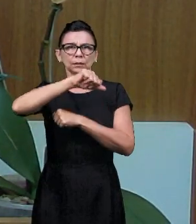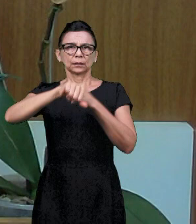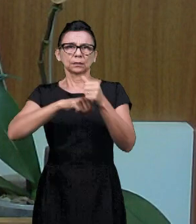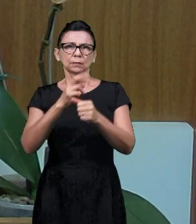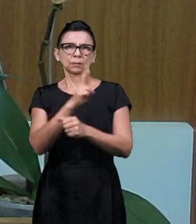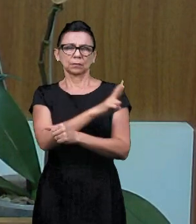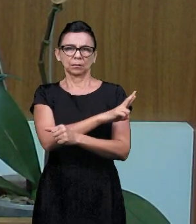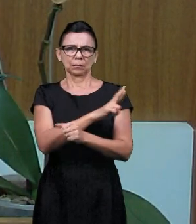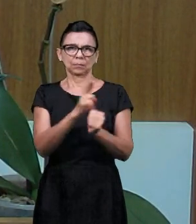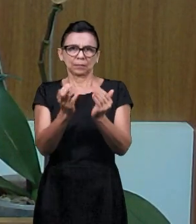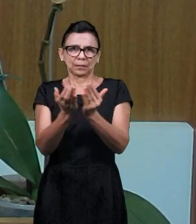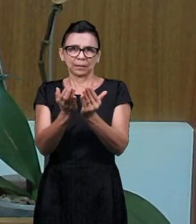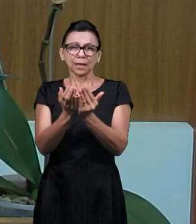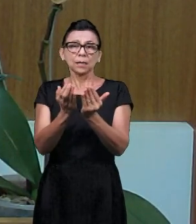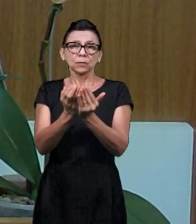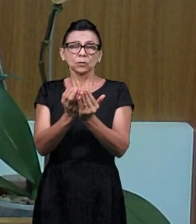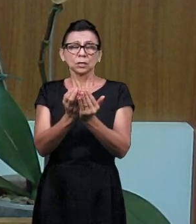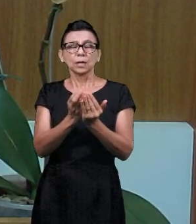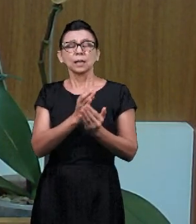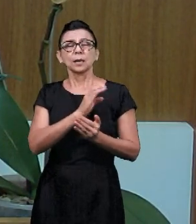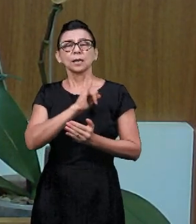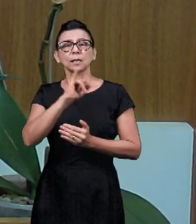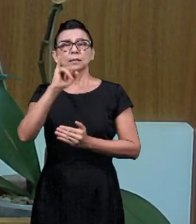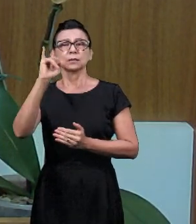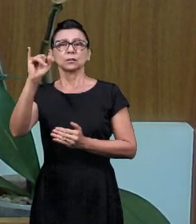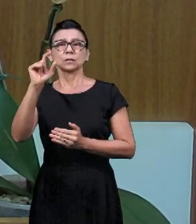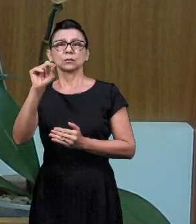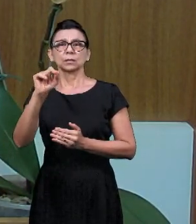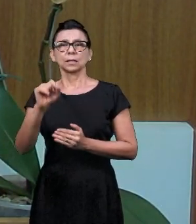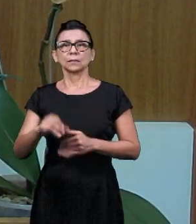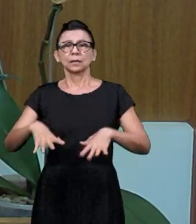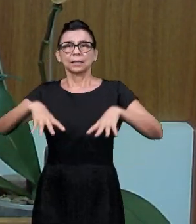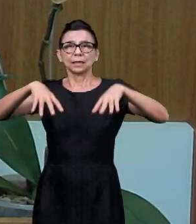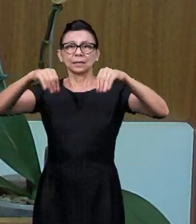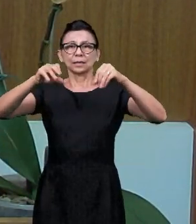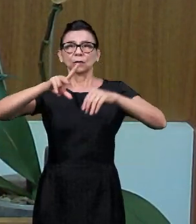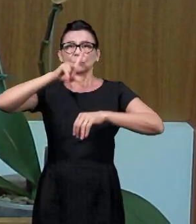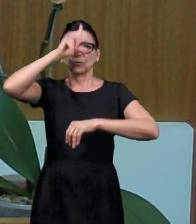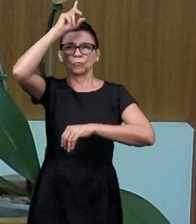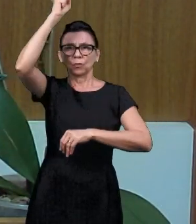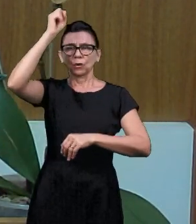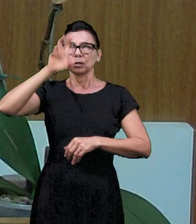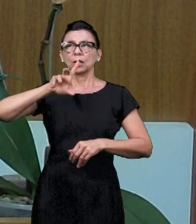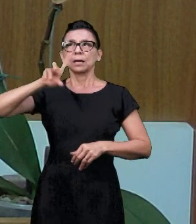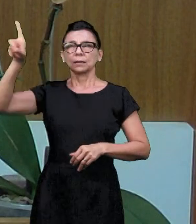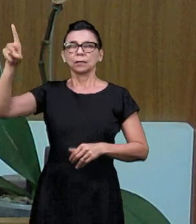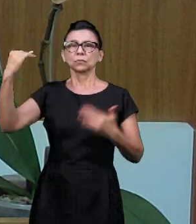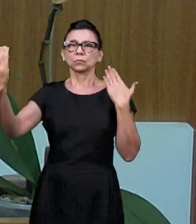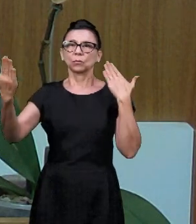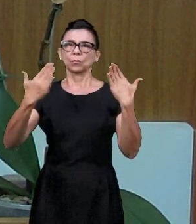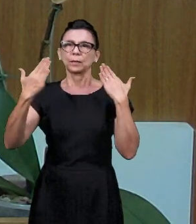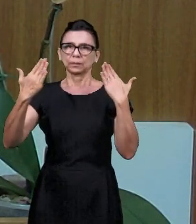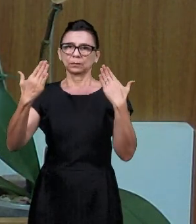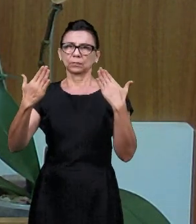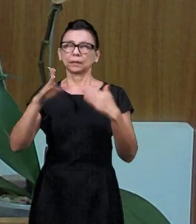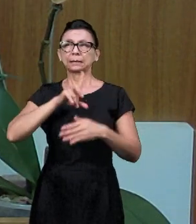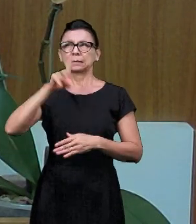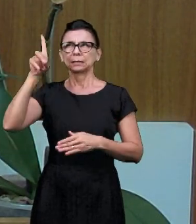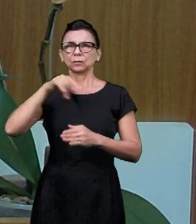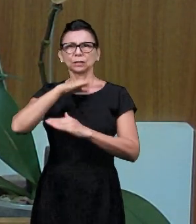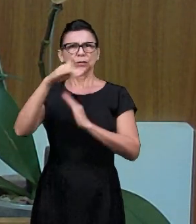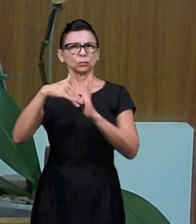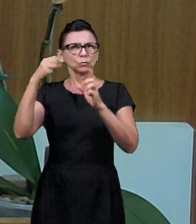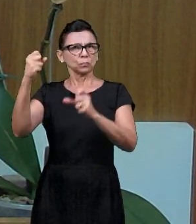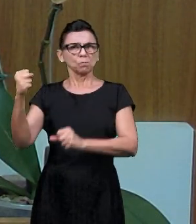parole, elle est restée dans ce château-là pour être traduite. Et il a fait toute la traduction de la